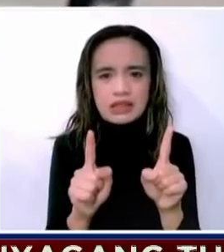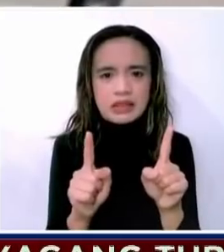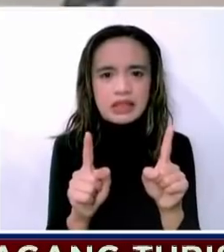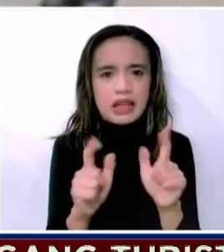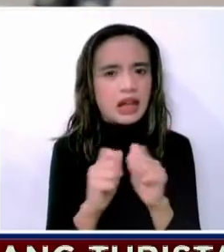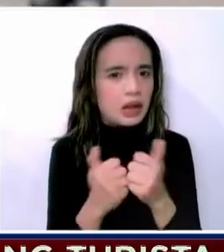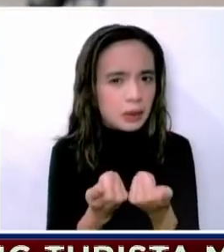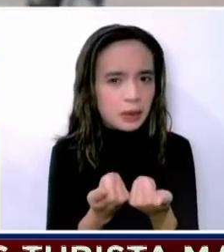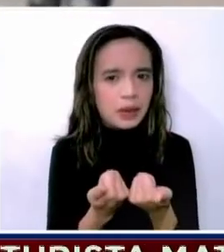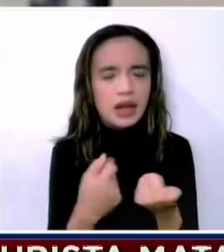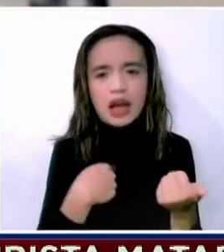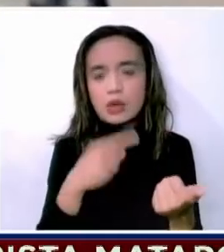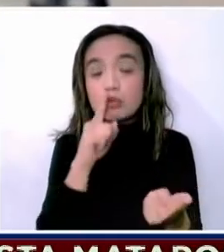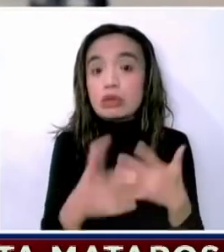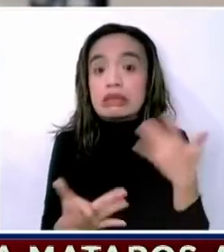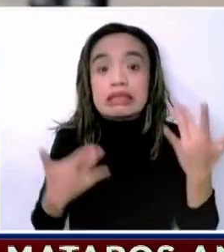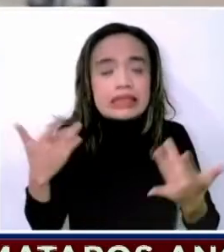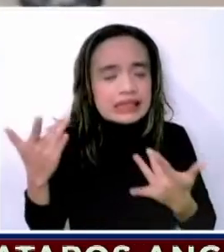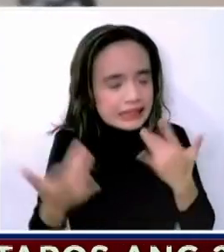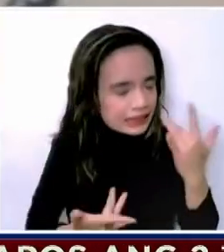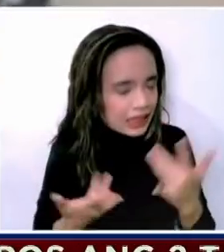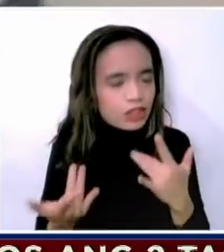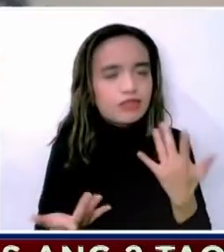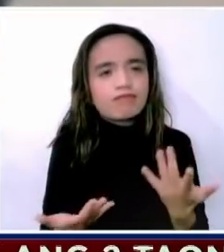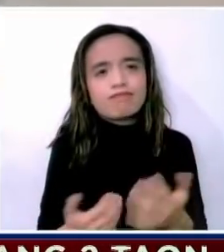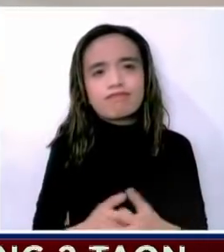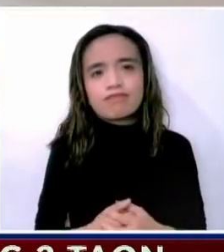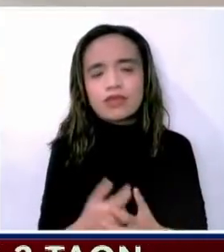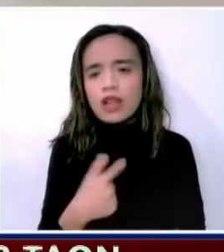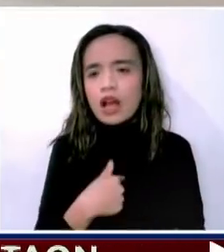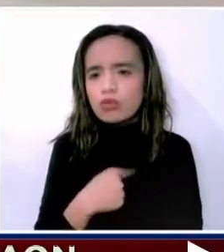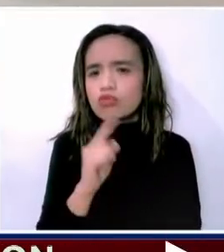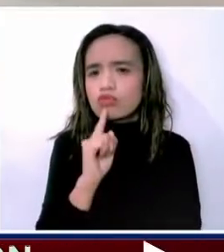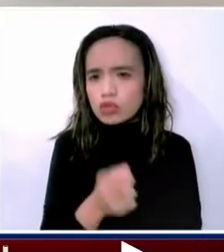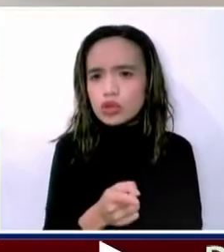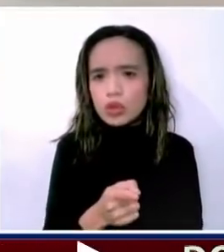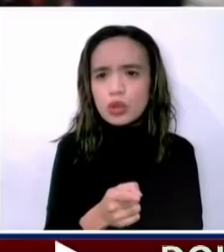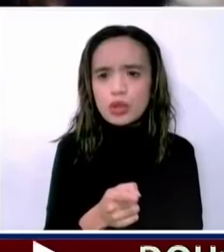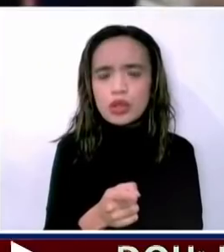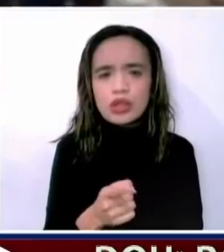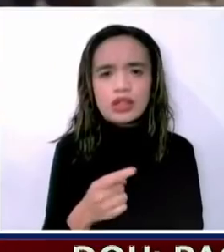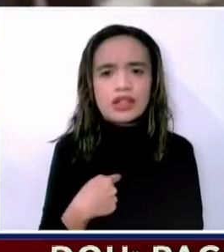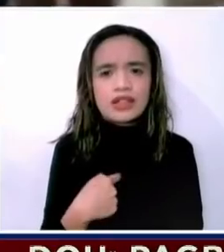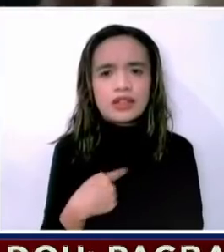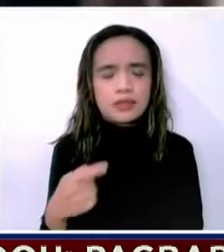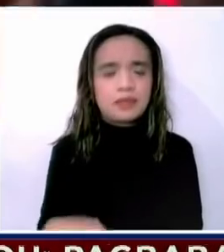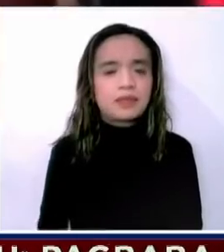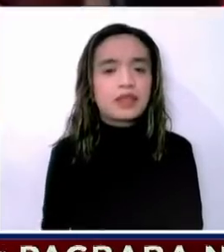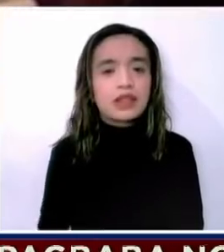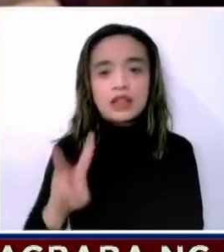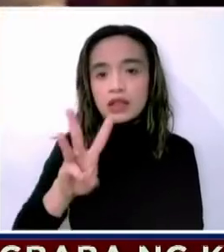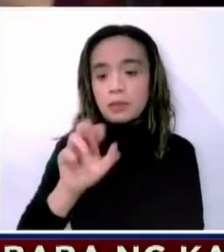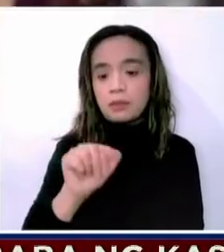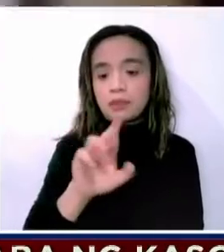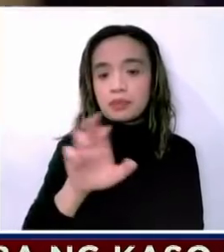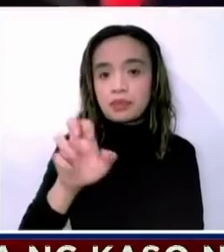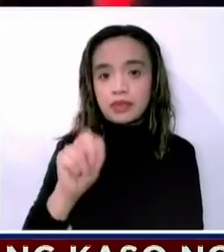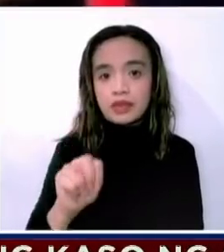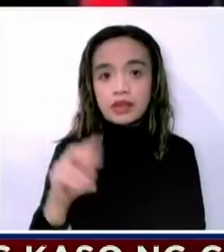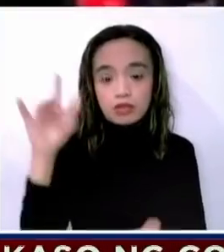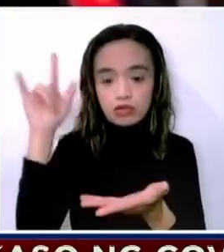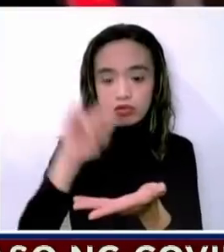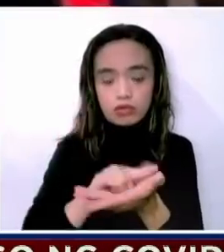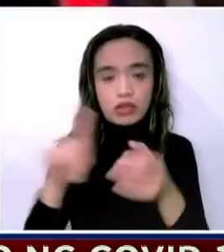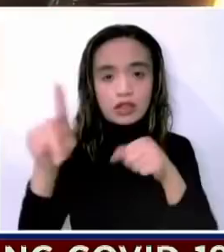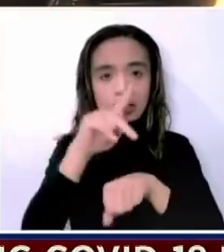And so I'm so excited, and I made sure my seat was right by the exit door. Si Warren Ferre naman pumunta ng Pilipinas